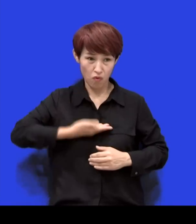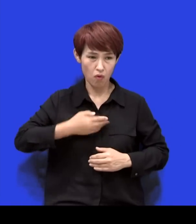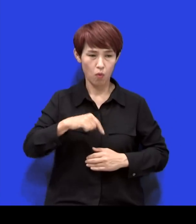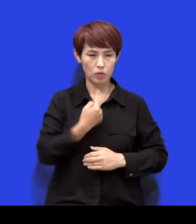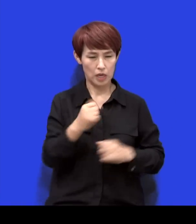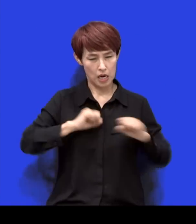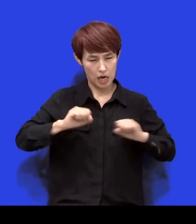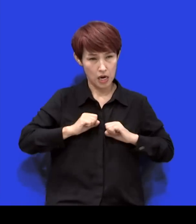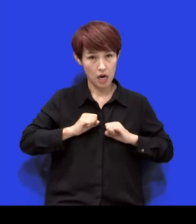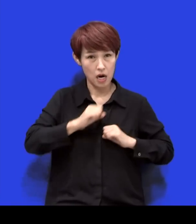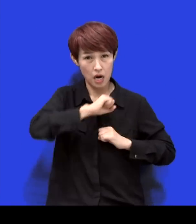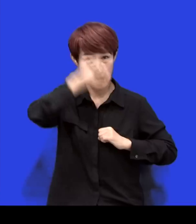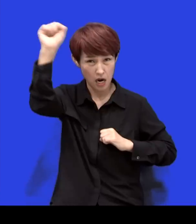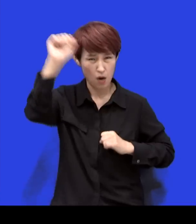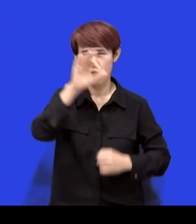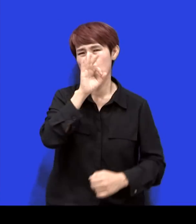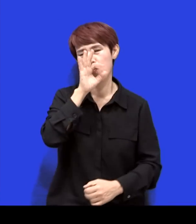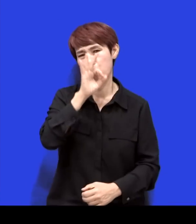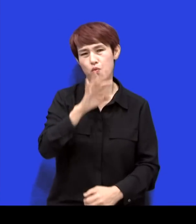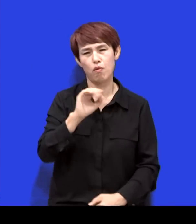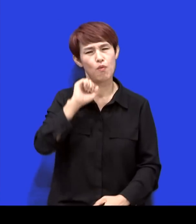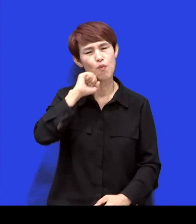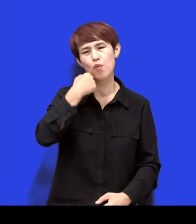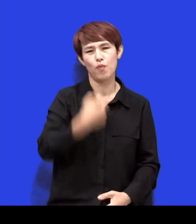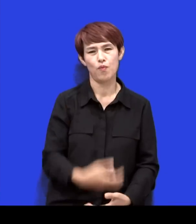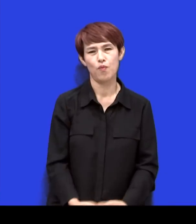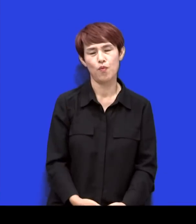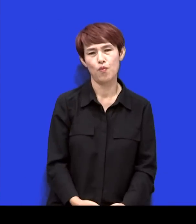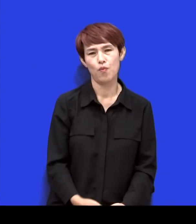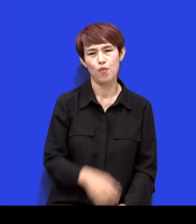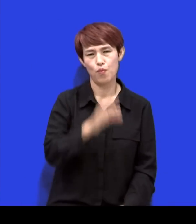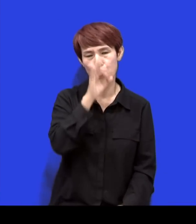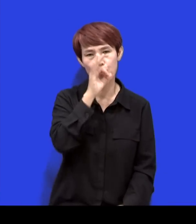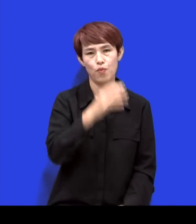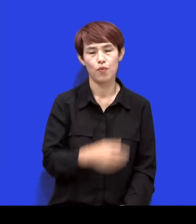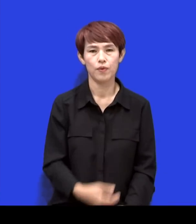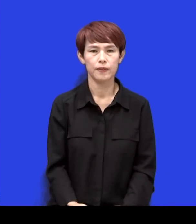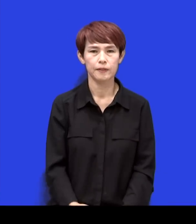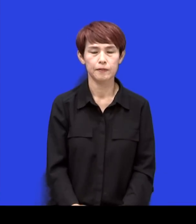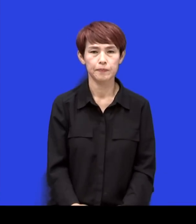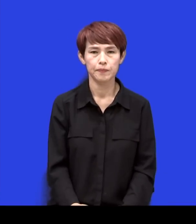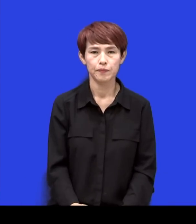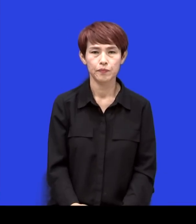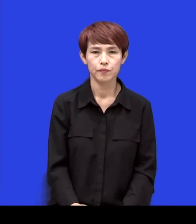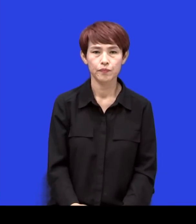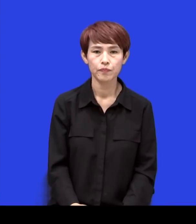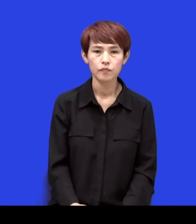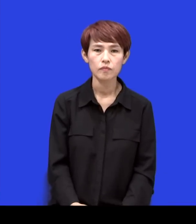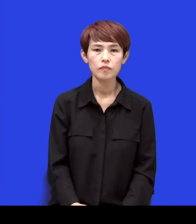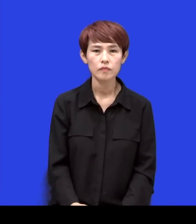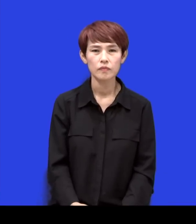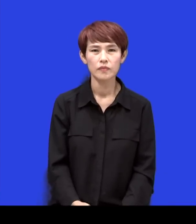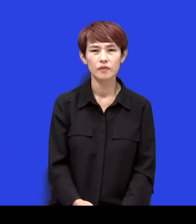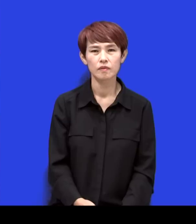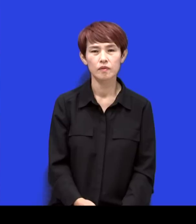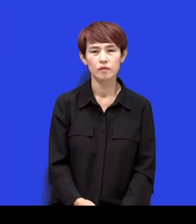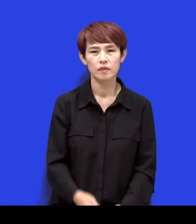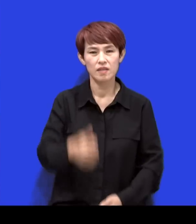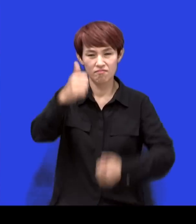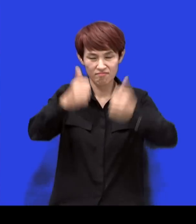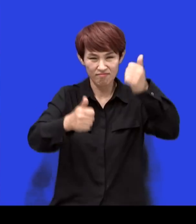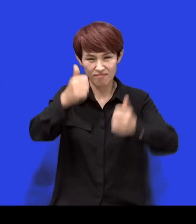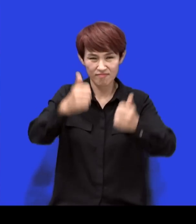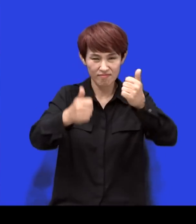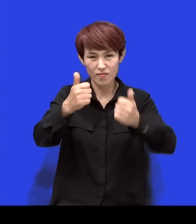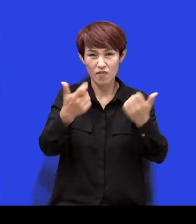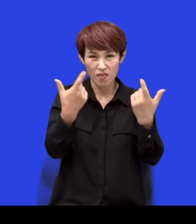경우는 거의 희귀합니다. 그러니까 그걸 모르고 했었고 해도 쉽지 않았고, 예, 그런데 이제 우리가 고시 공부하던 시나리오를 쓰지는